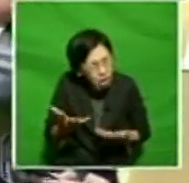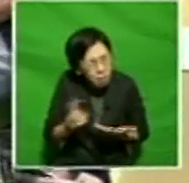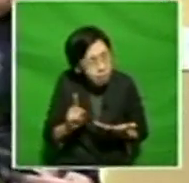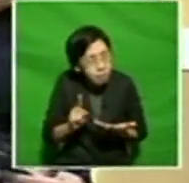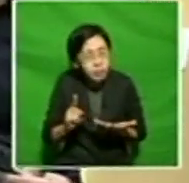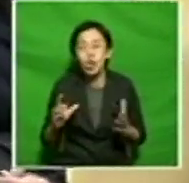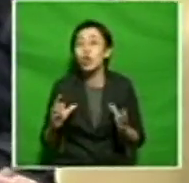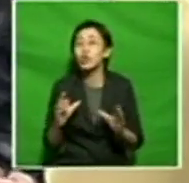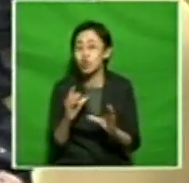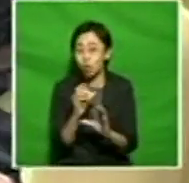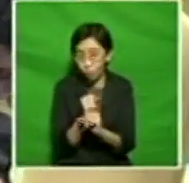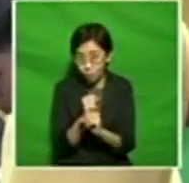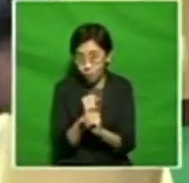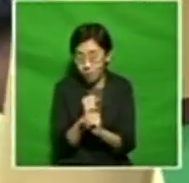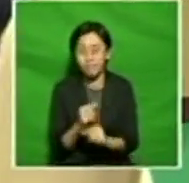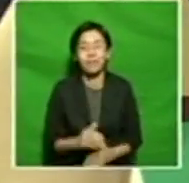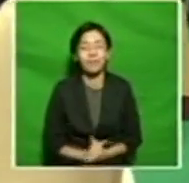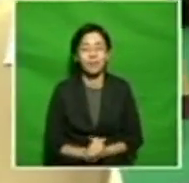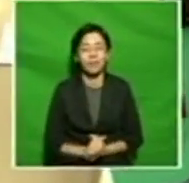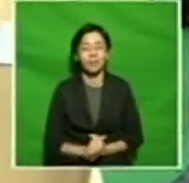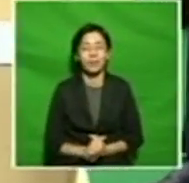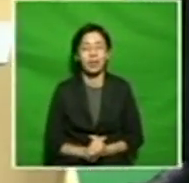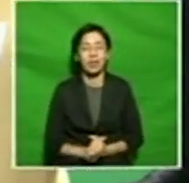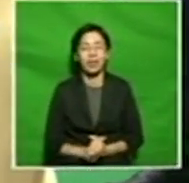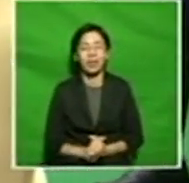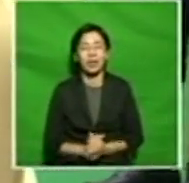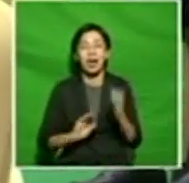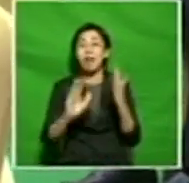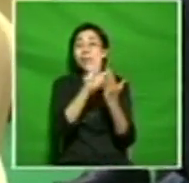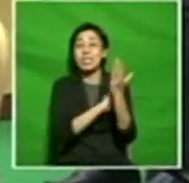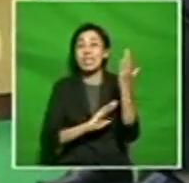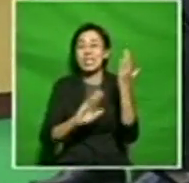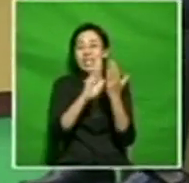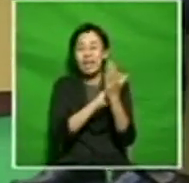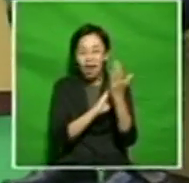รุปซ้ำอีกครั้งหนึ่งดังนี้ครับปิดประเทศนั้น